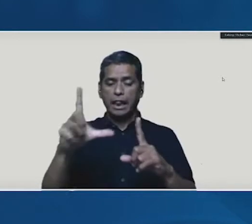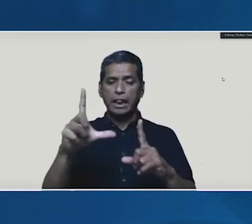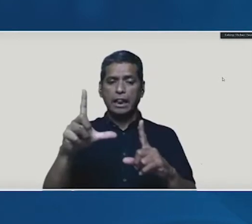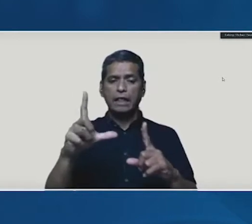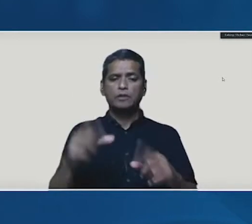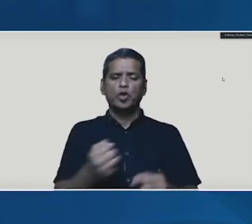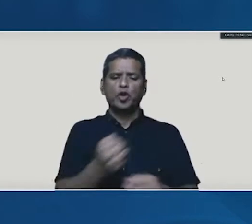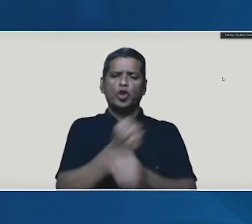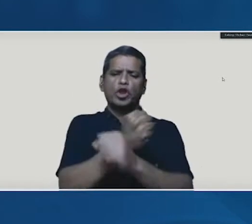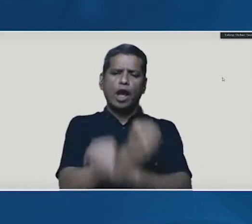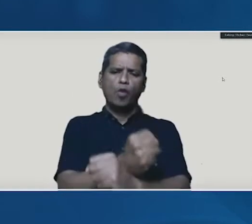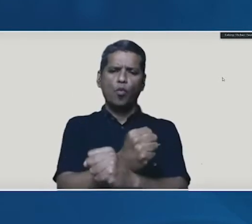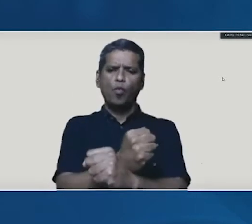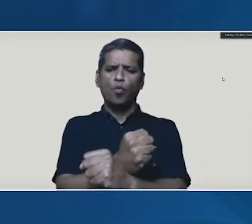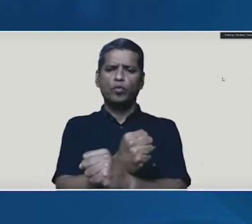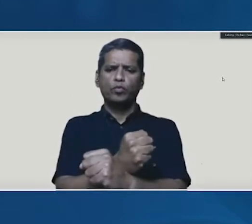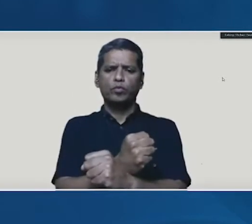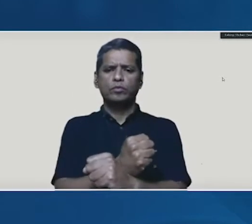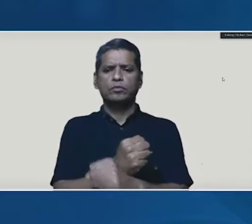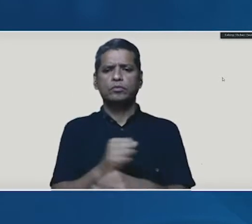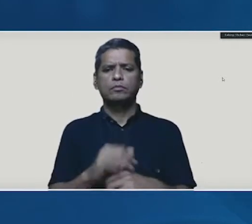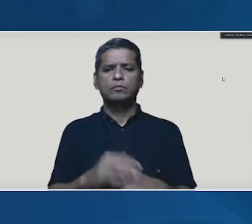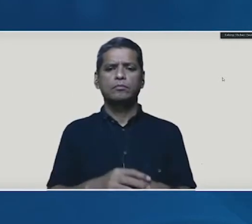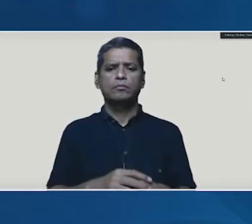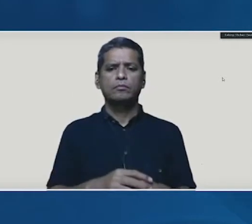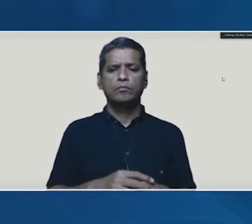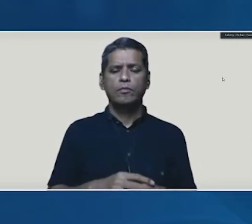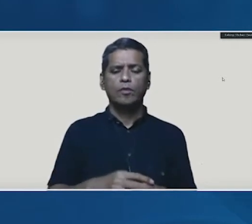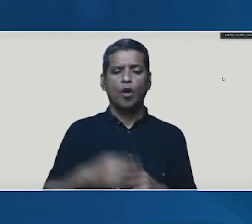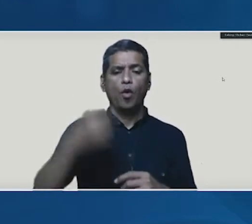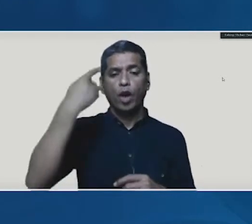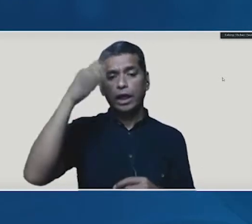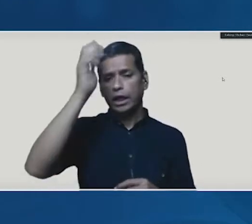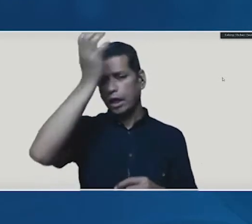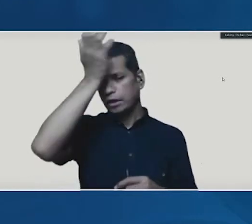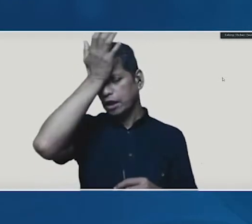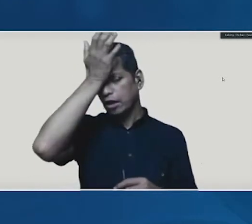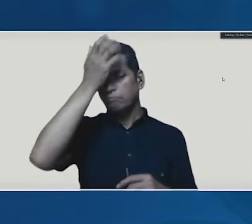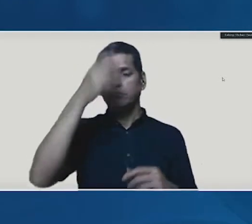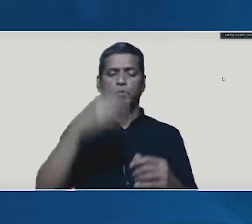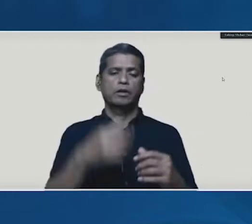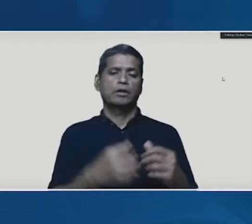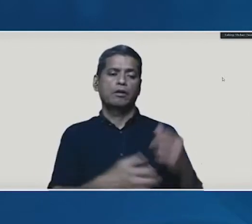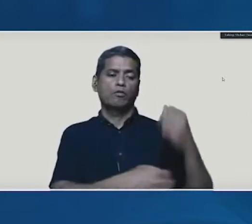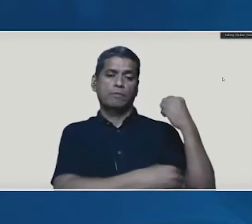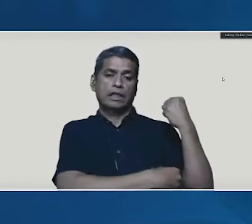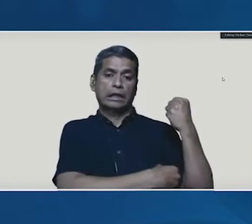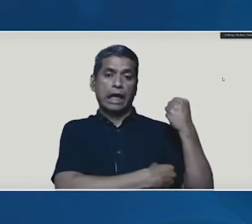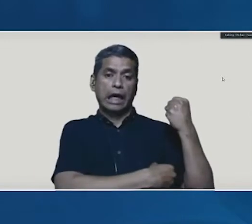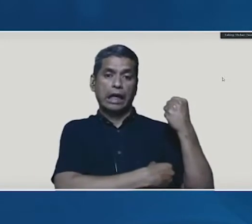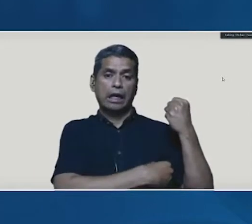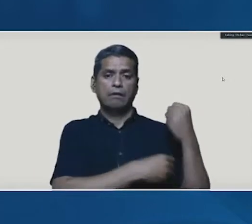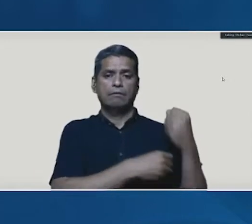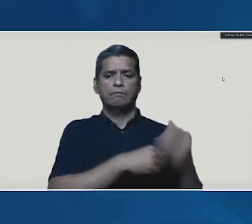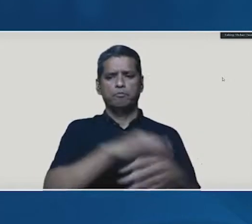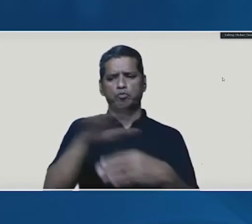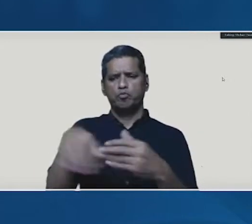Yerusalem dikepung oleh nebukadnezar dan tentara-tentara nya dan kemudian mereka